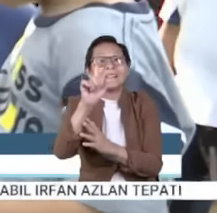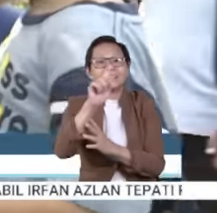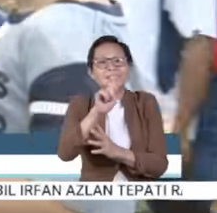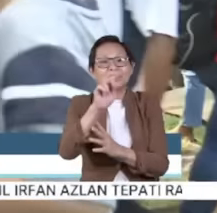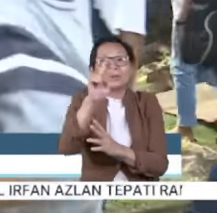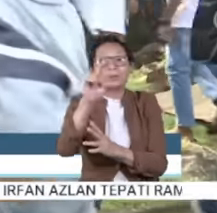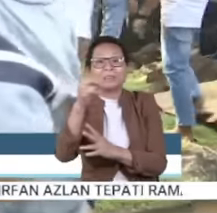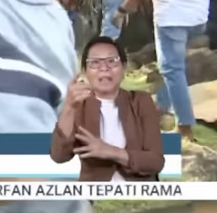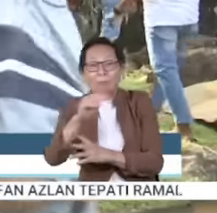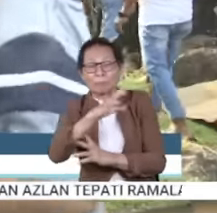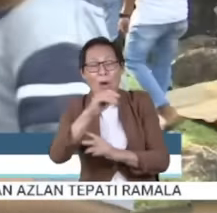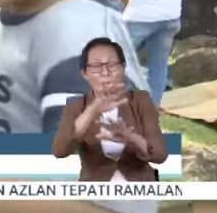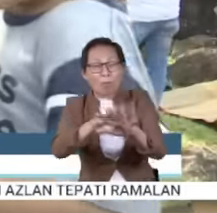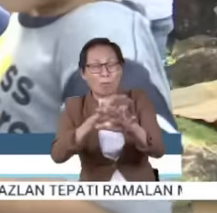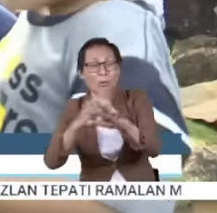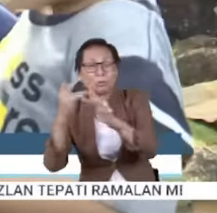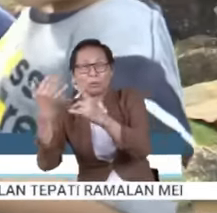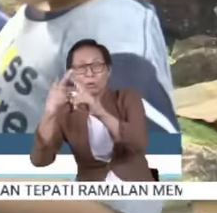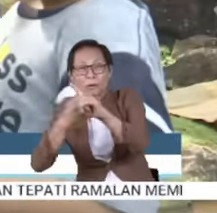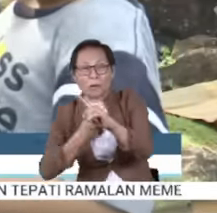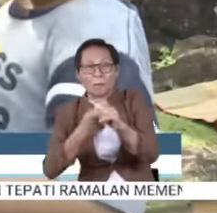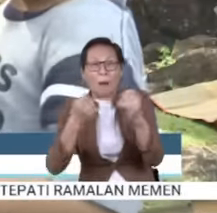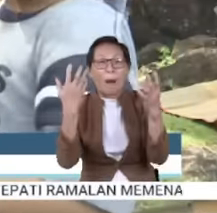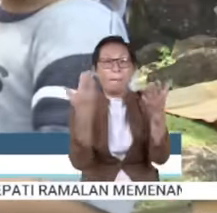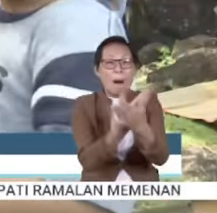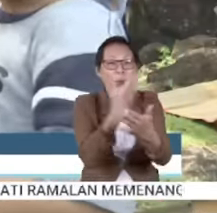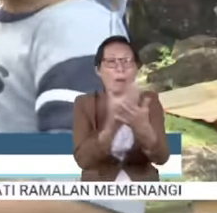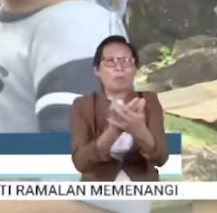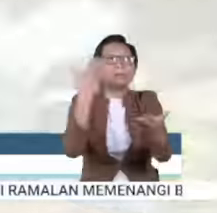yang ramai tunggu juga